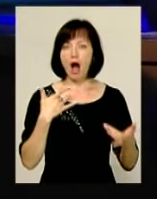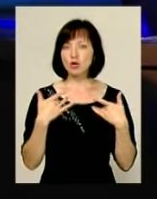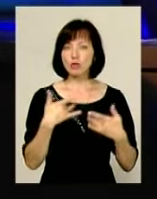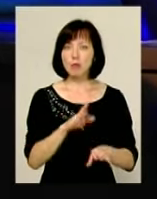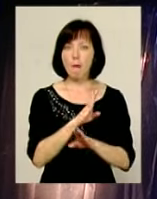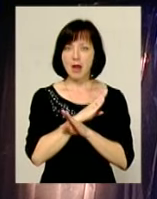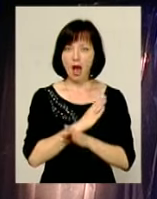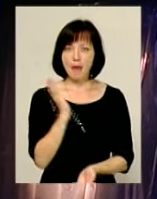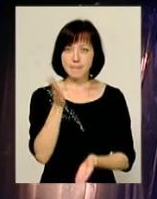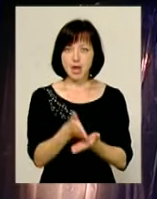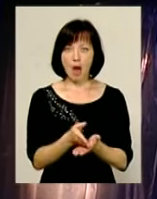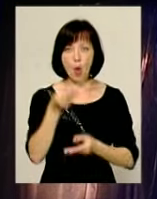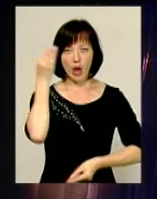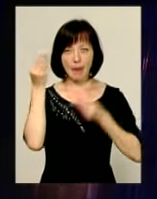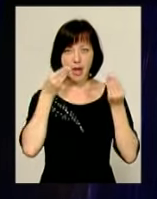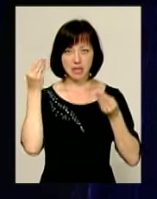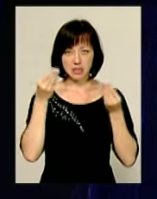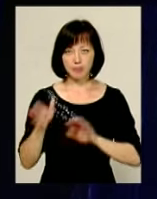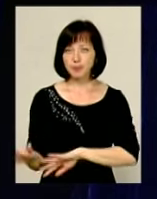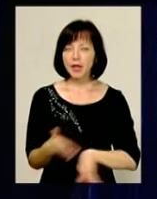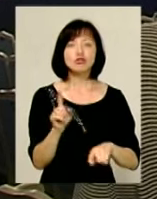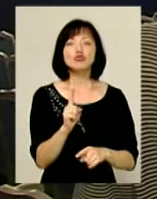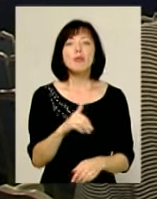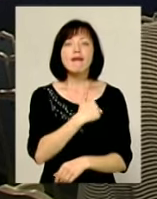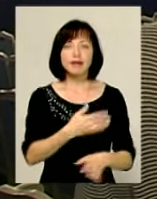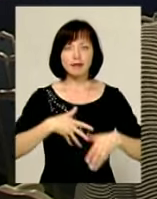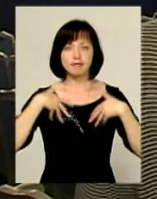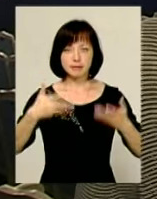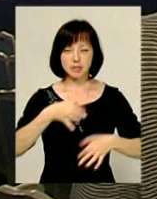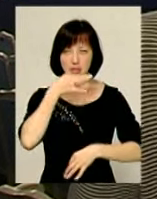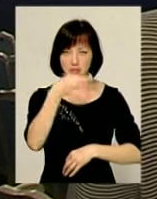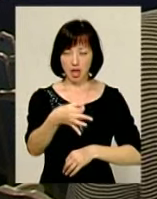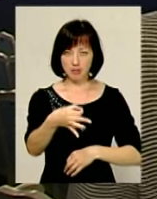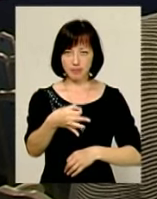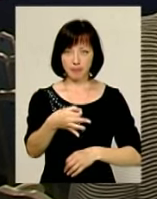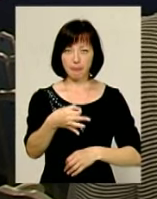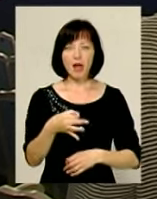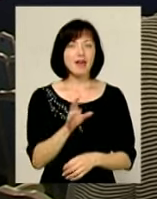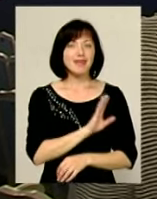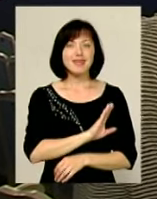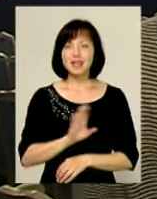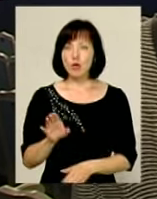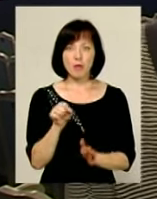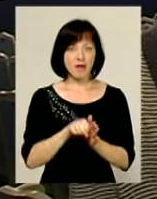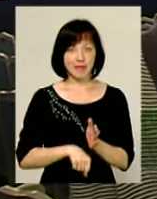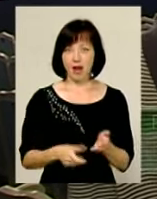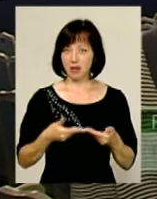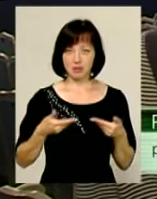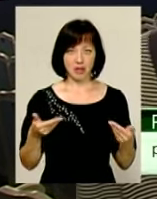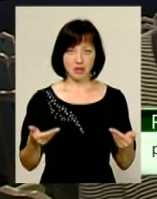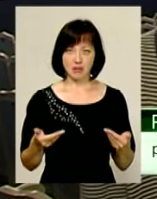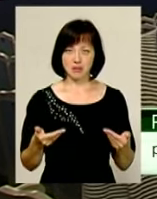помирає прямо у гримерці. Что мы хотели с этим сказать, чтоб не убивайте